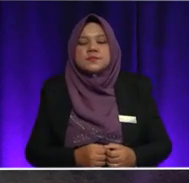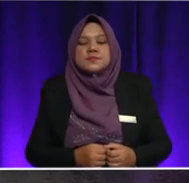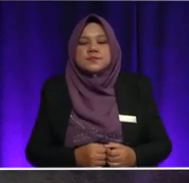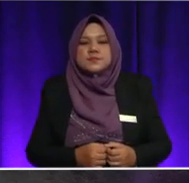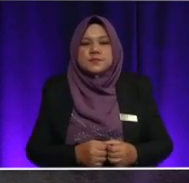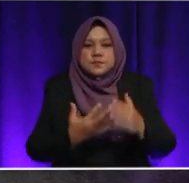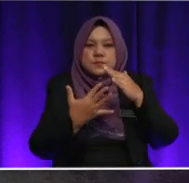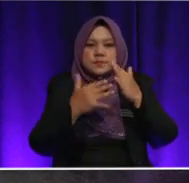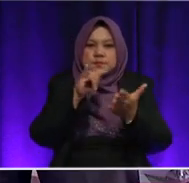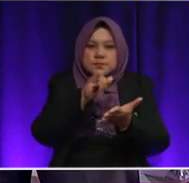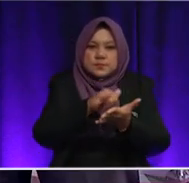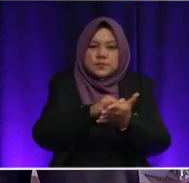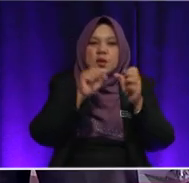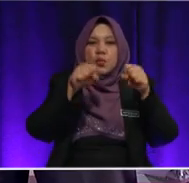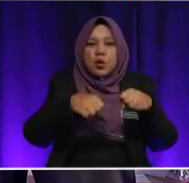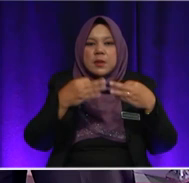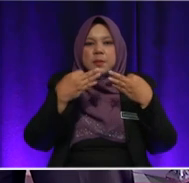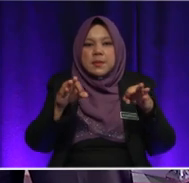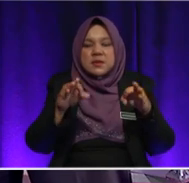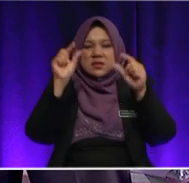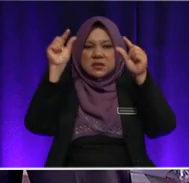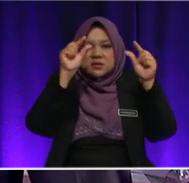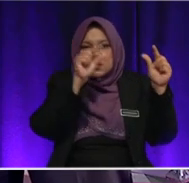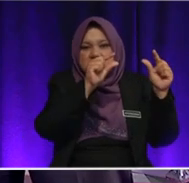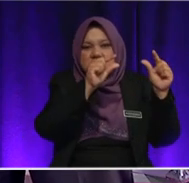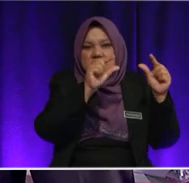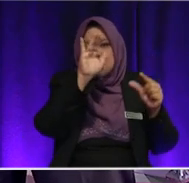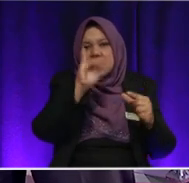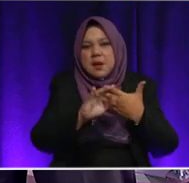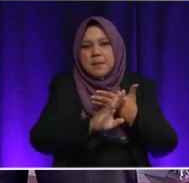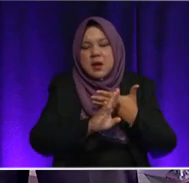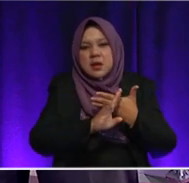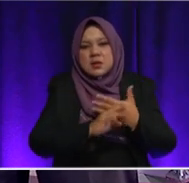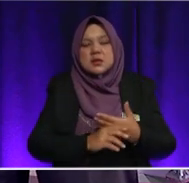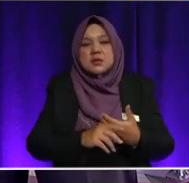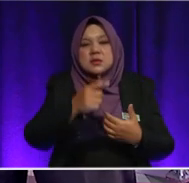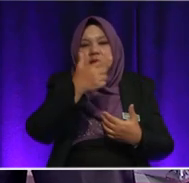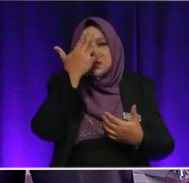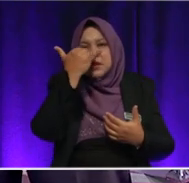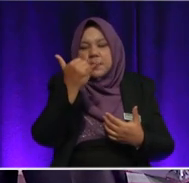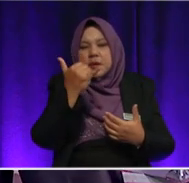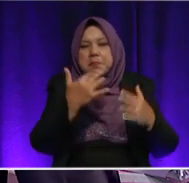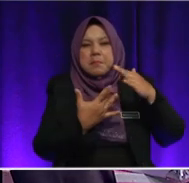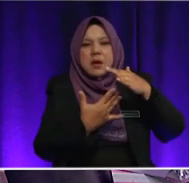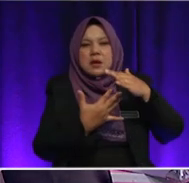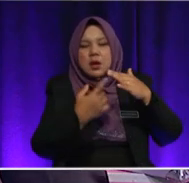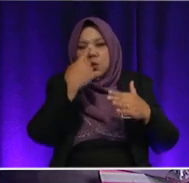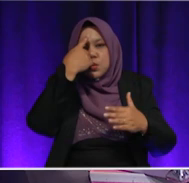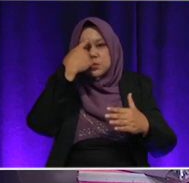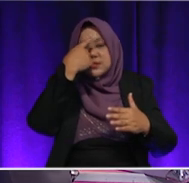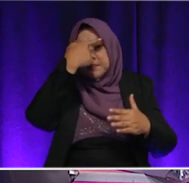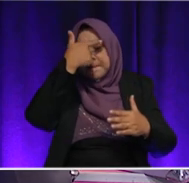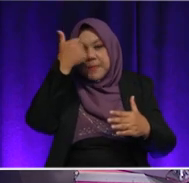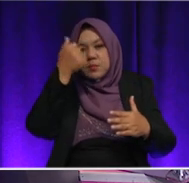itu dia boleh membebaskan gas yang kita sebut tadi lah Sebab aku dibakar tuh sebabnya mengelakkan tekanan